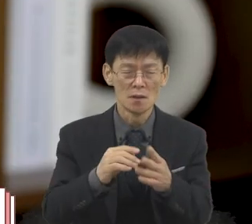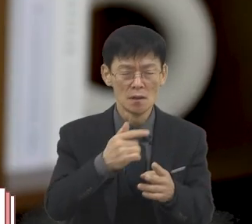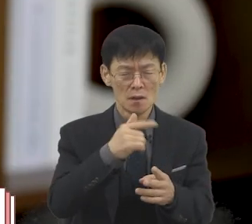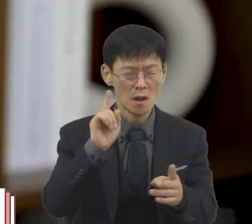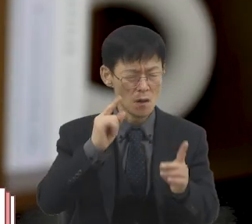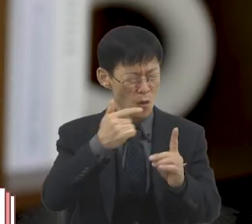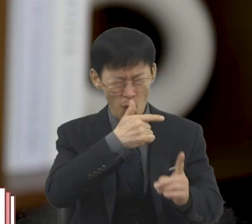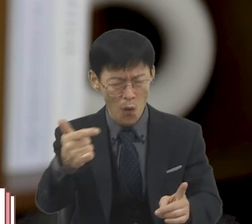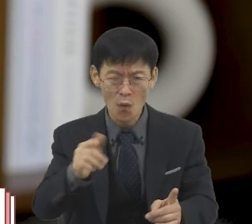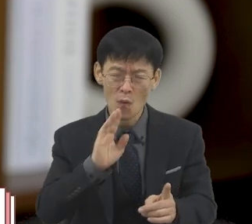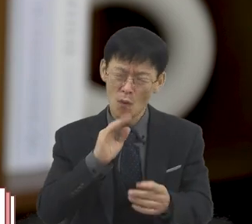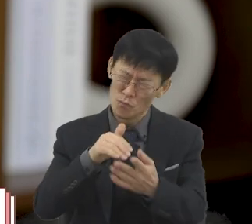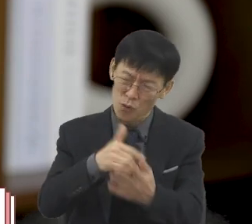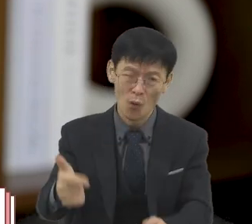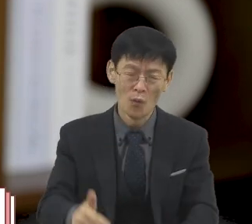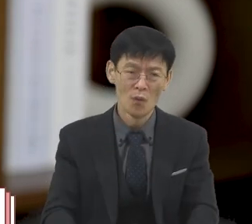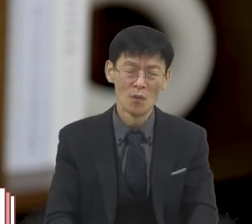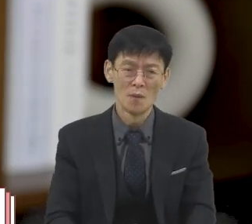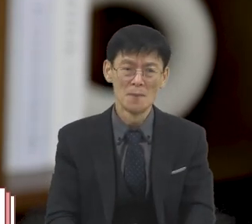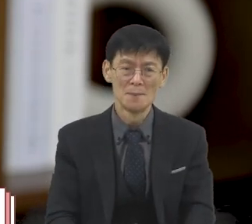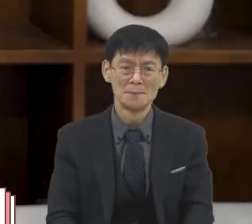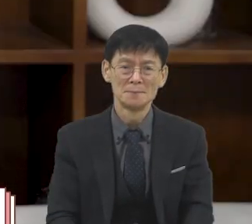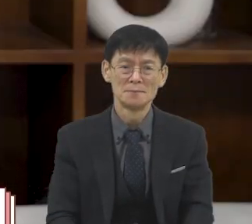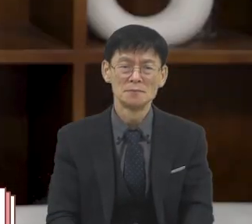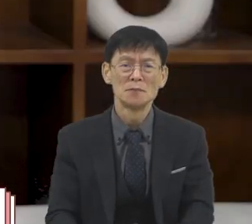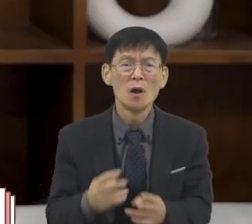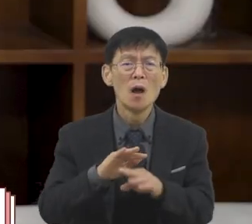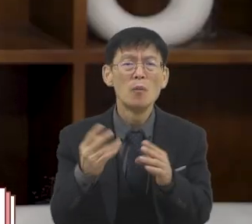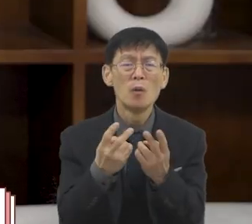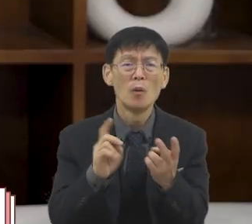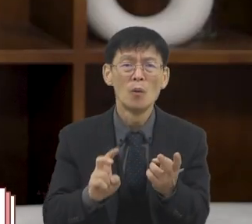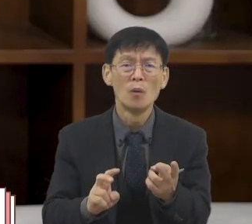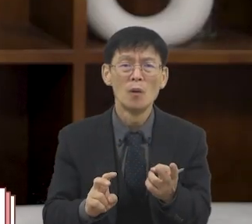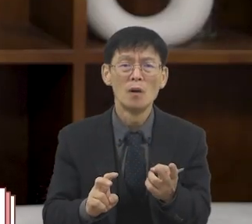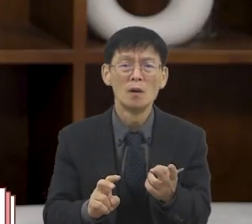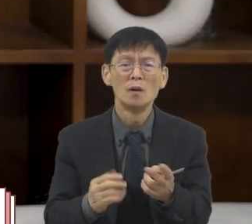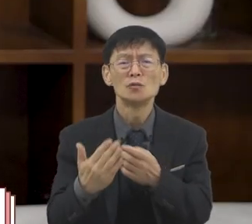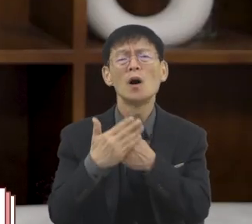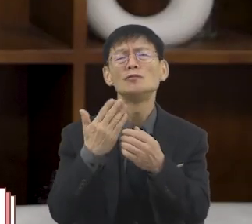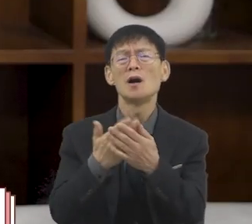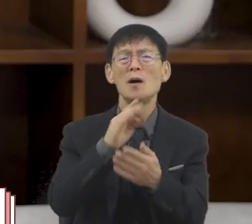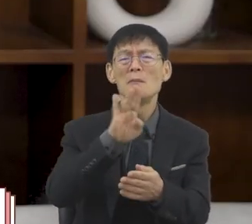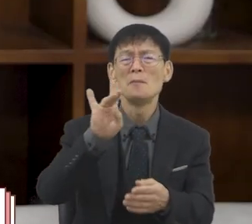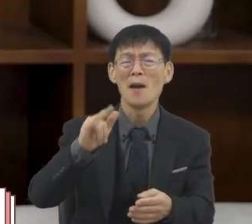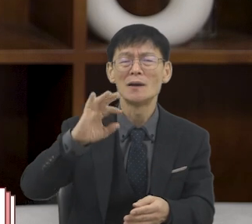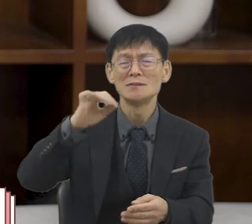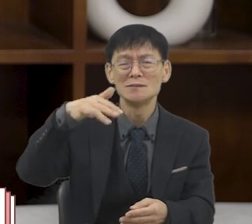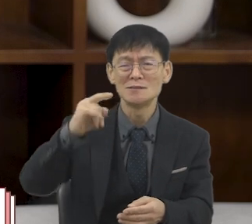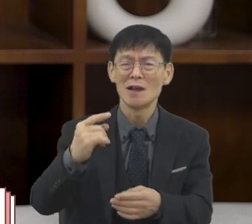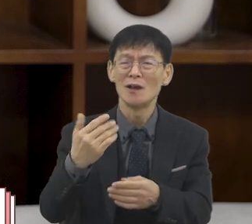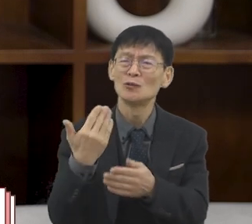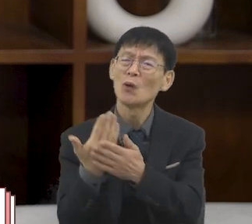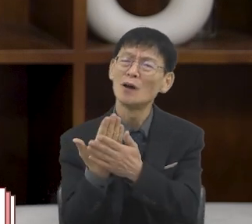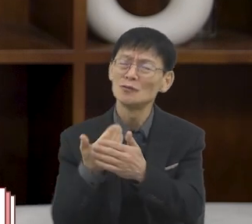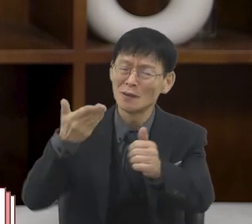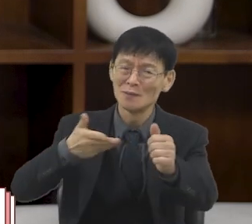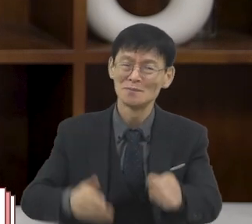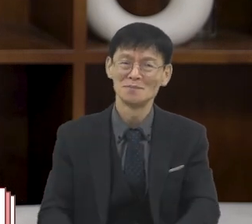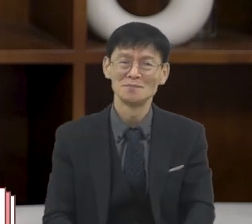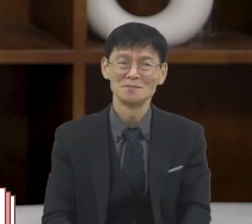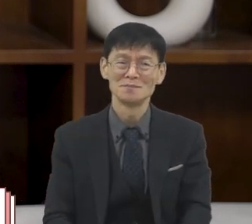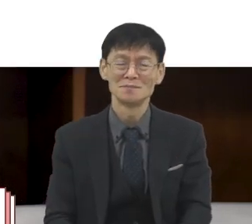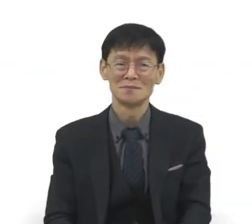피해는 피해자에게 더 큰 상처를 주게 되네요. 어떻게 해야 하나요? 우리들의 길잡이 선생님, 백은채 노무사님